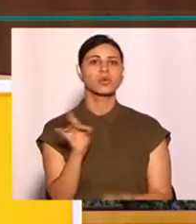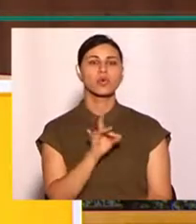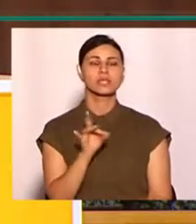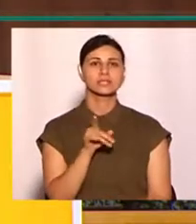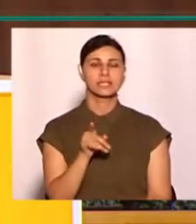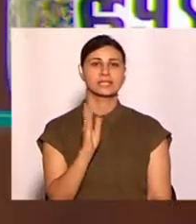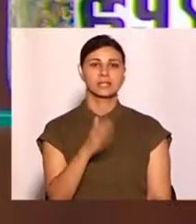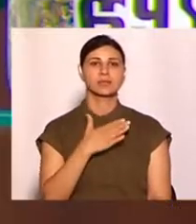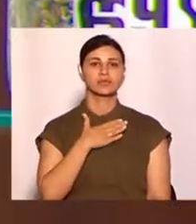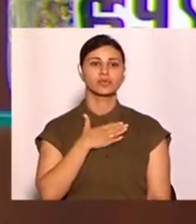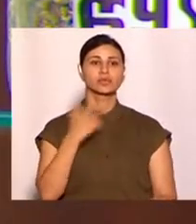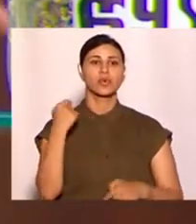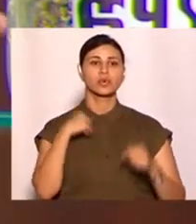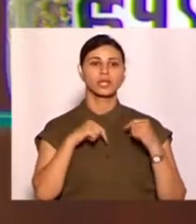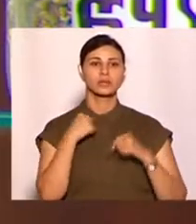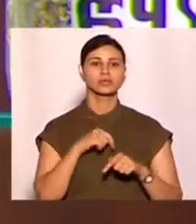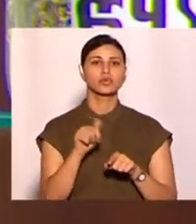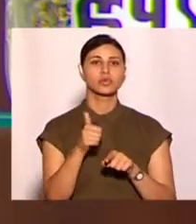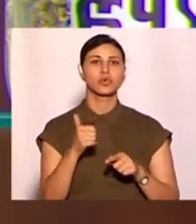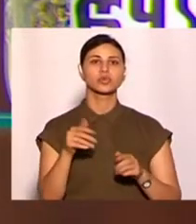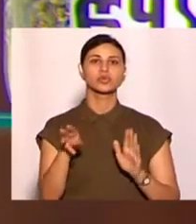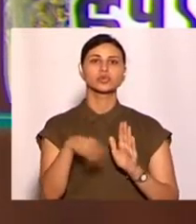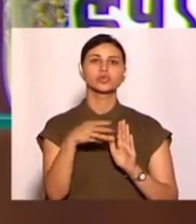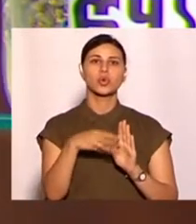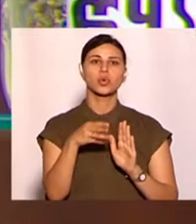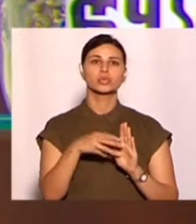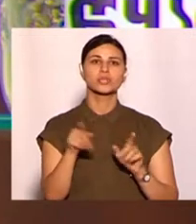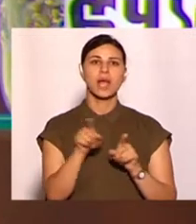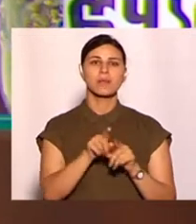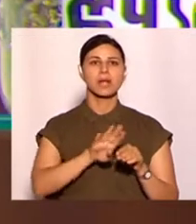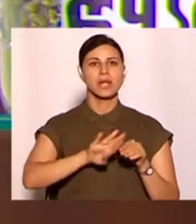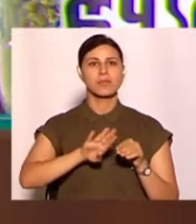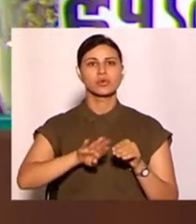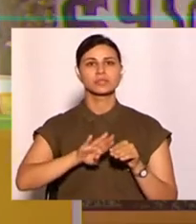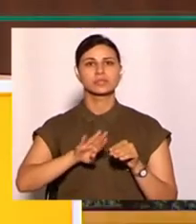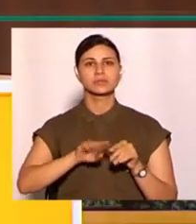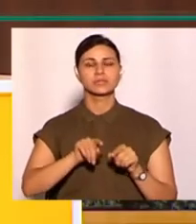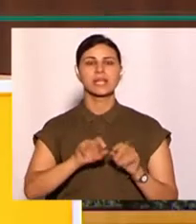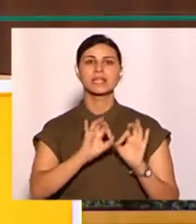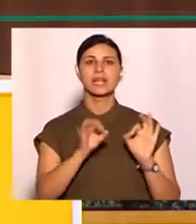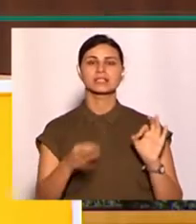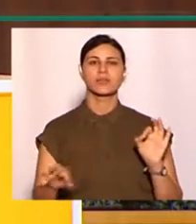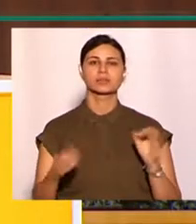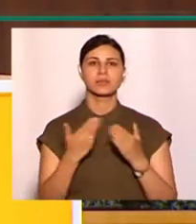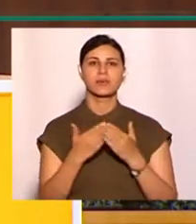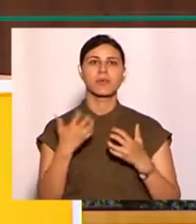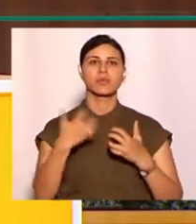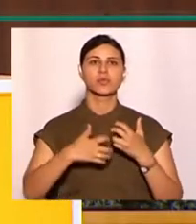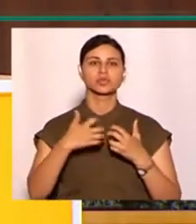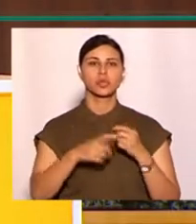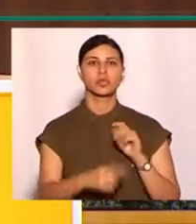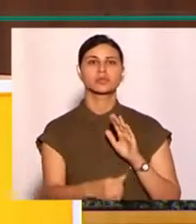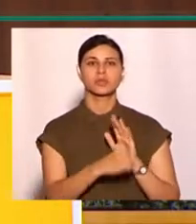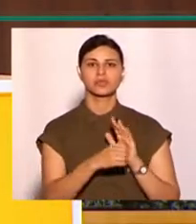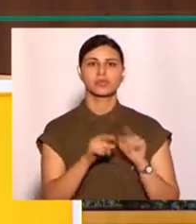რომელიც მოხვდება ჩვენს ორგანიზმში, როგორც ცოცხით, ისე გამოიწმინდება ნაწლავებისაგან, მაგალითად ბოსტნეულის